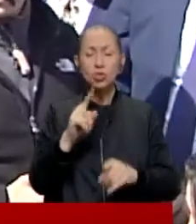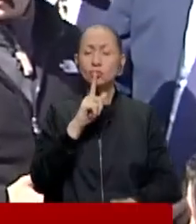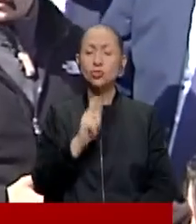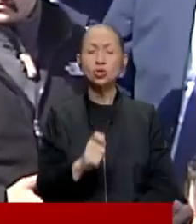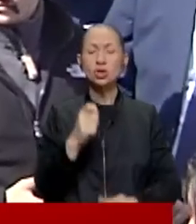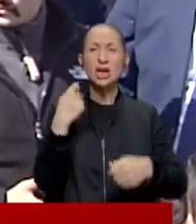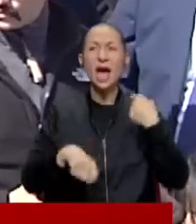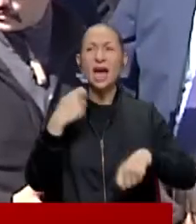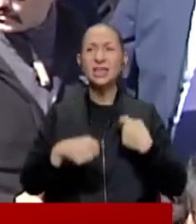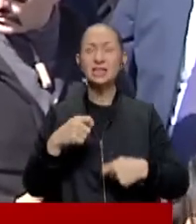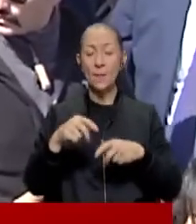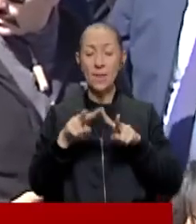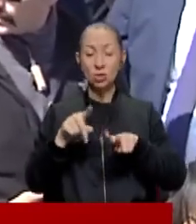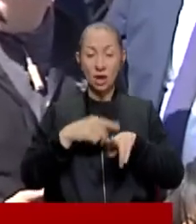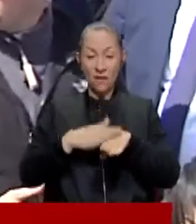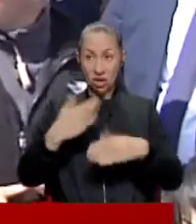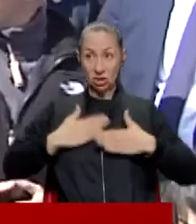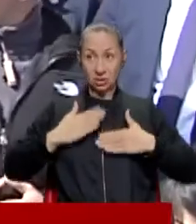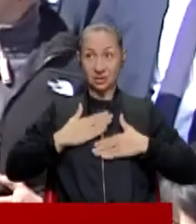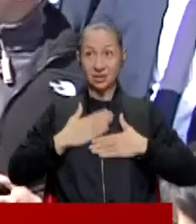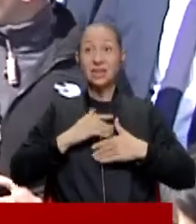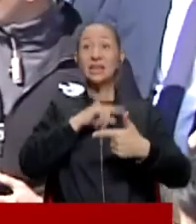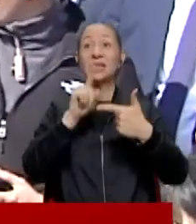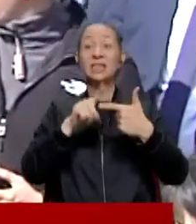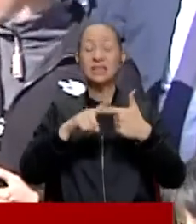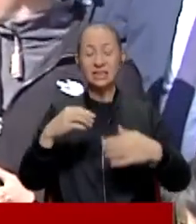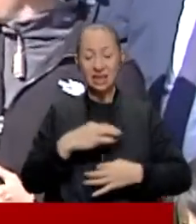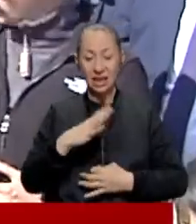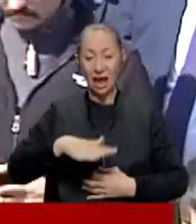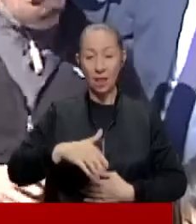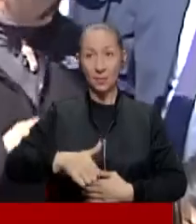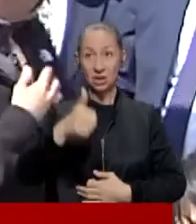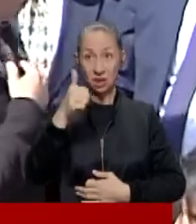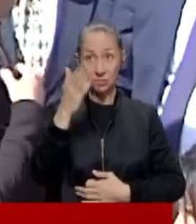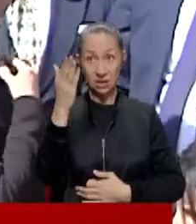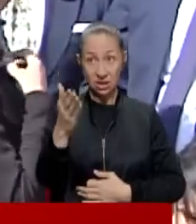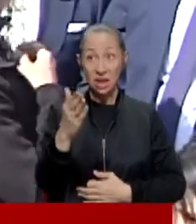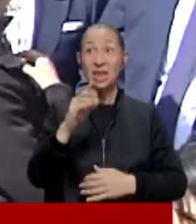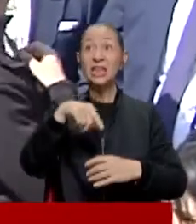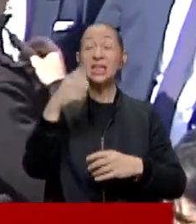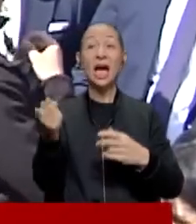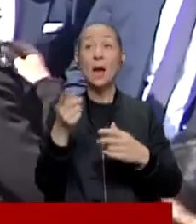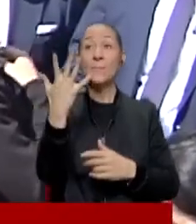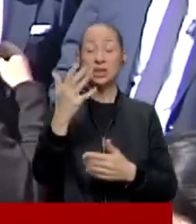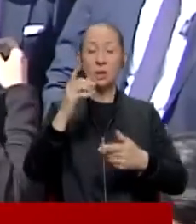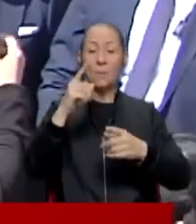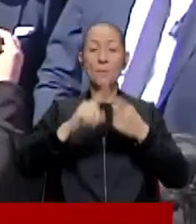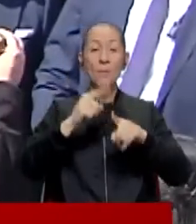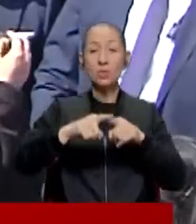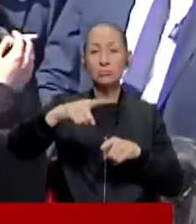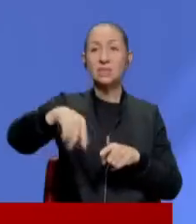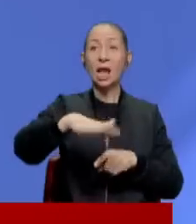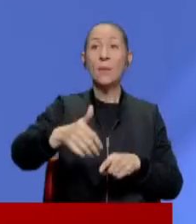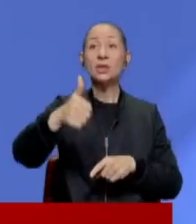teminatlarından birisi Mansur yavaştır bir diğeri sayın genel başkanımızdır diğer 5 Parti Genel